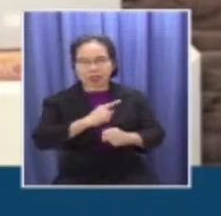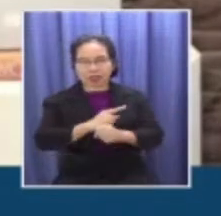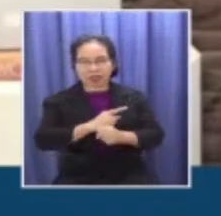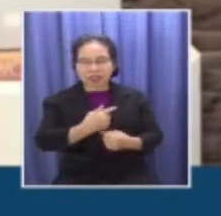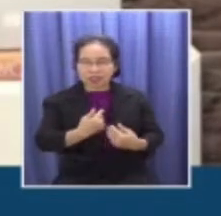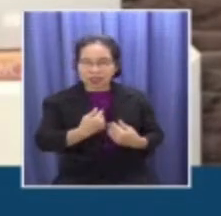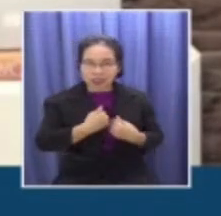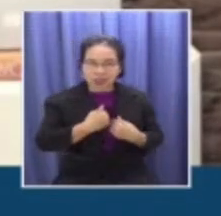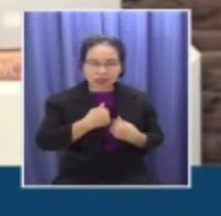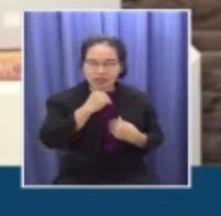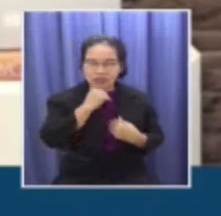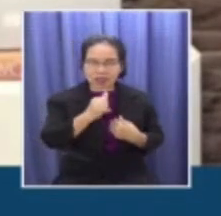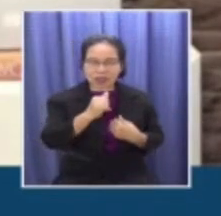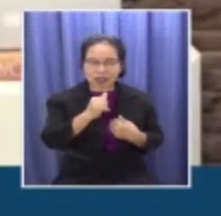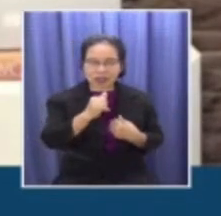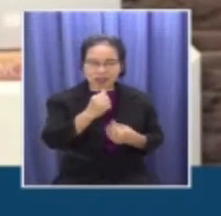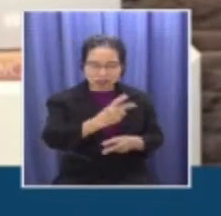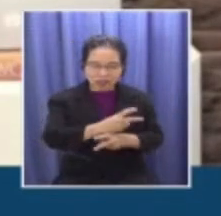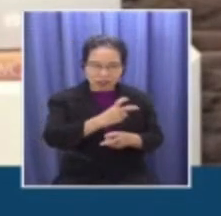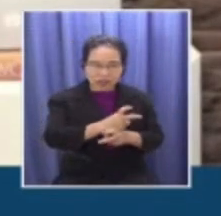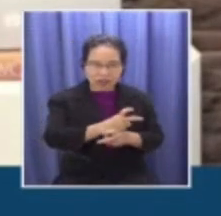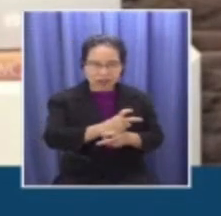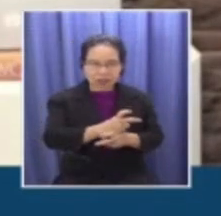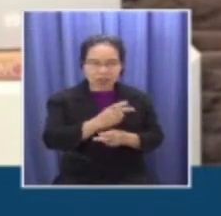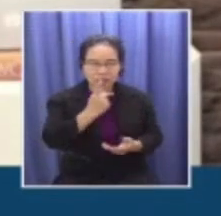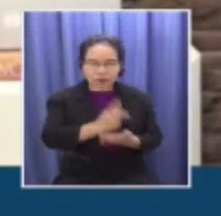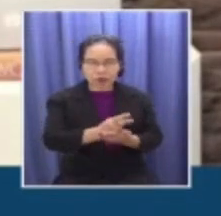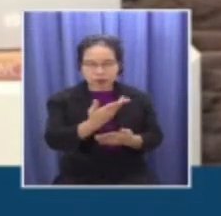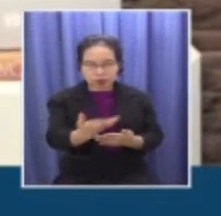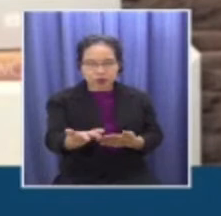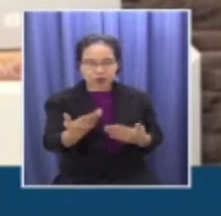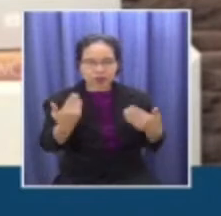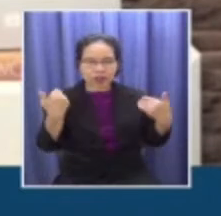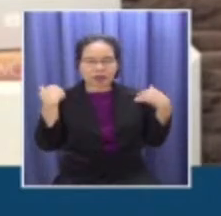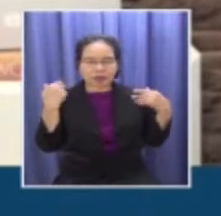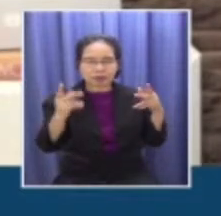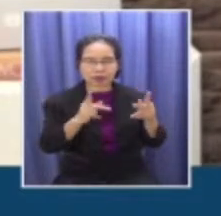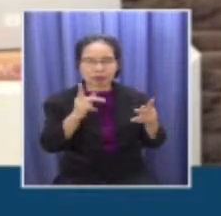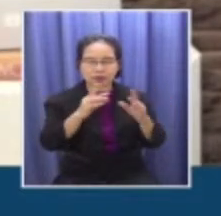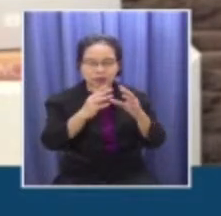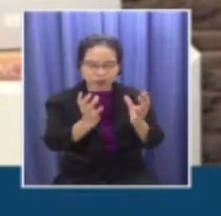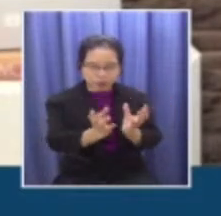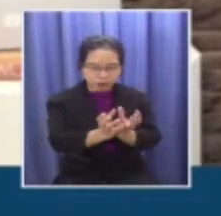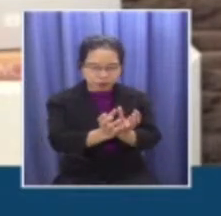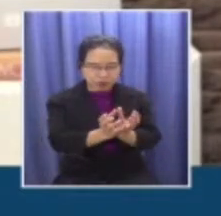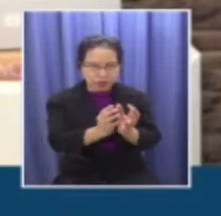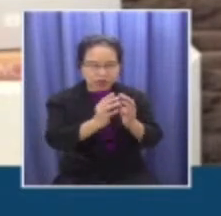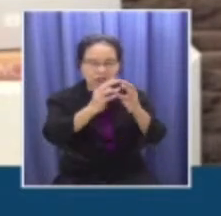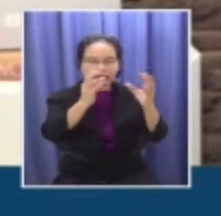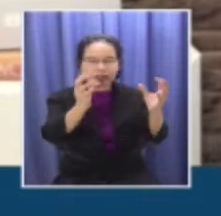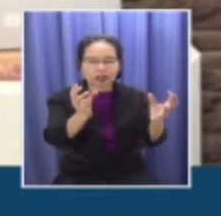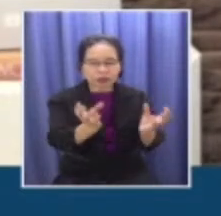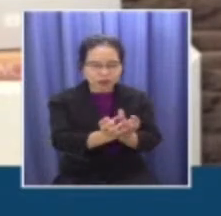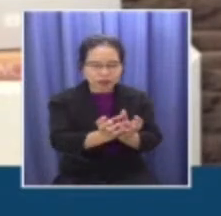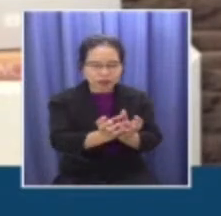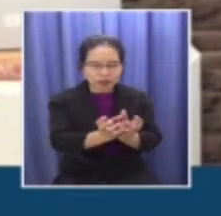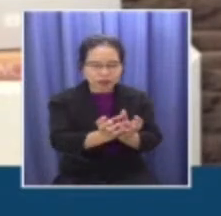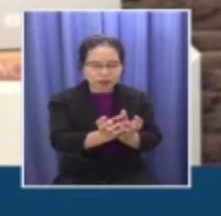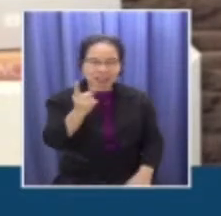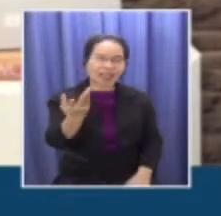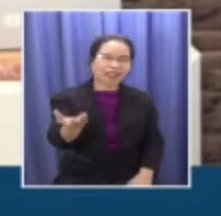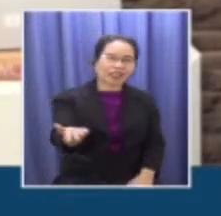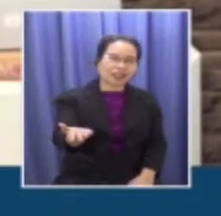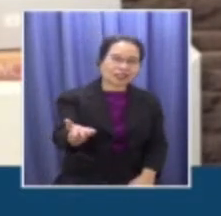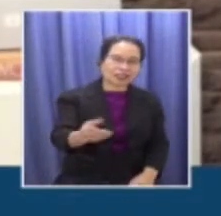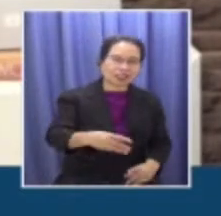epo sɛ yɛde twerɛ kronkron adesua anaasɛ abodom nyansa pɛ adesua ɛna bɛyɛ nyinasodeɛ a de ho adanseɛ